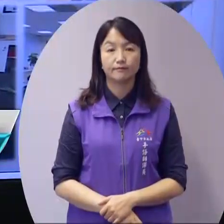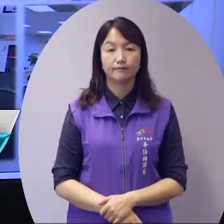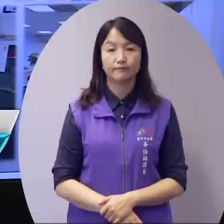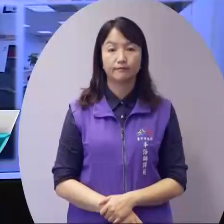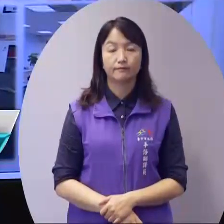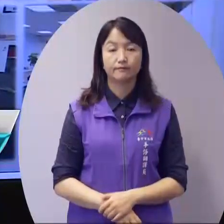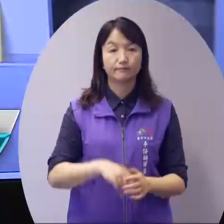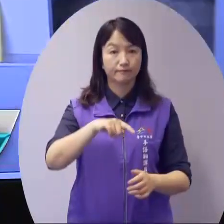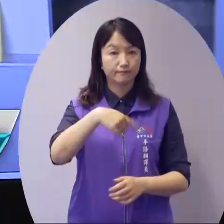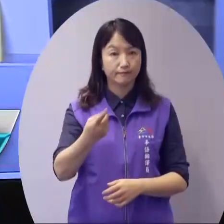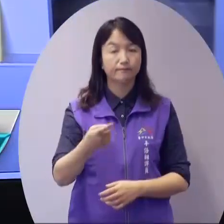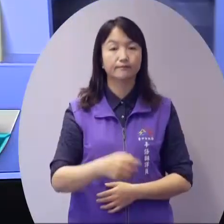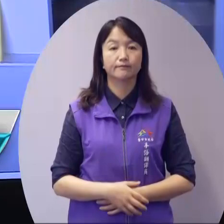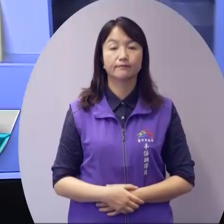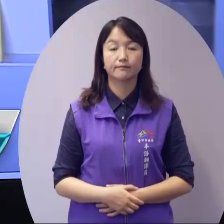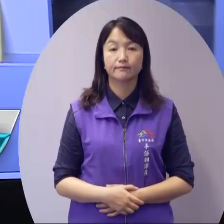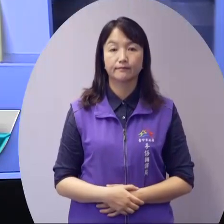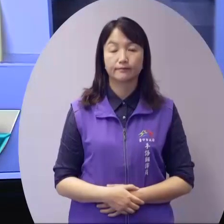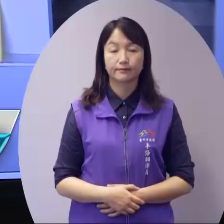哟，好，下一页。